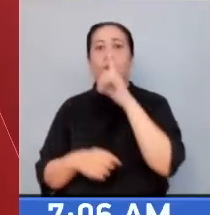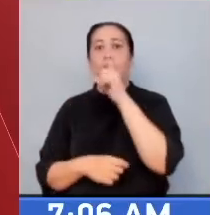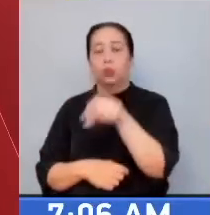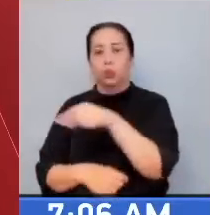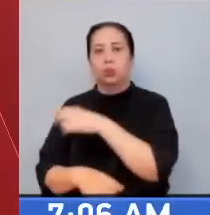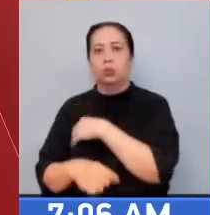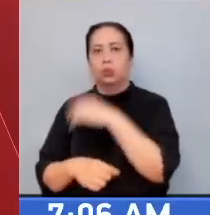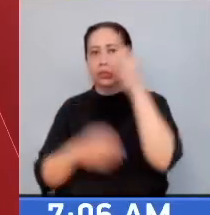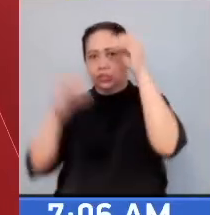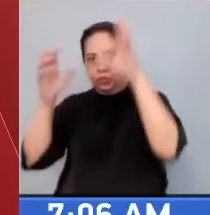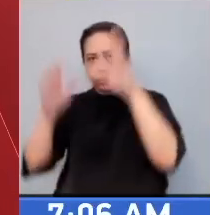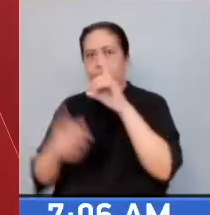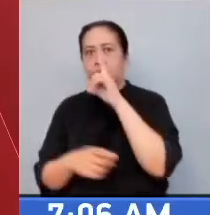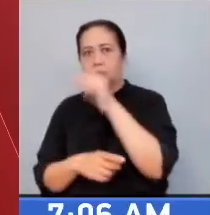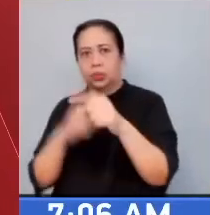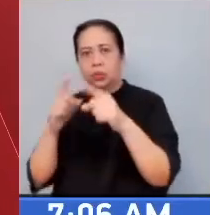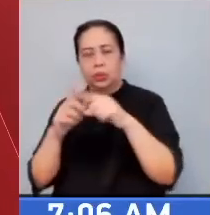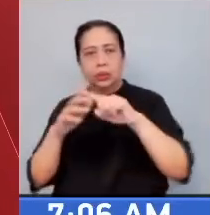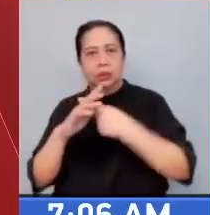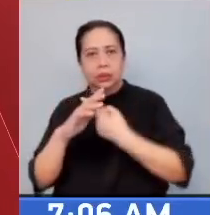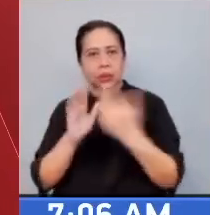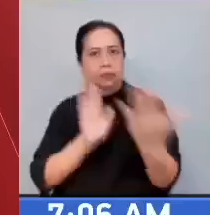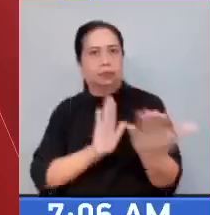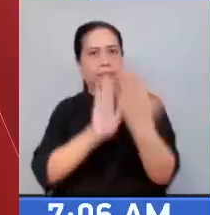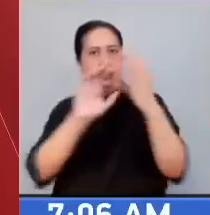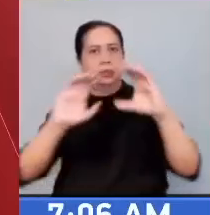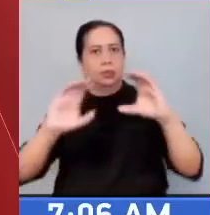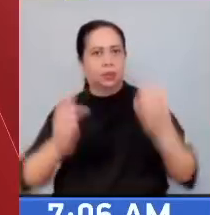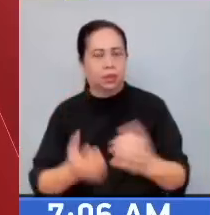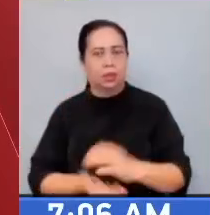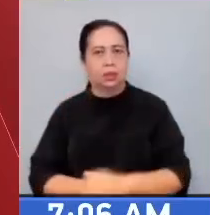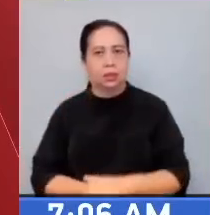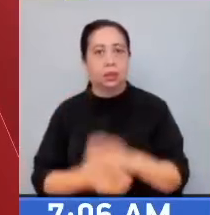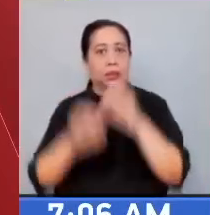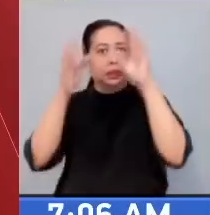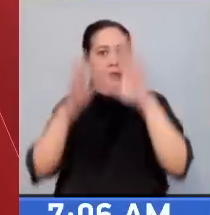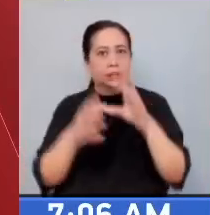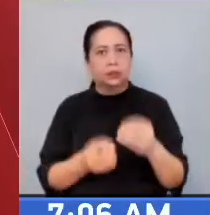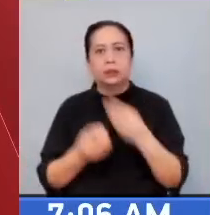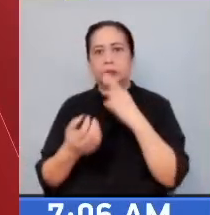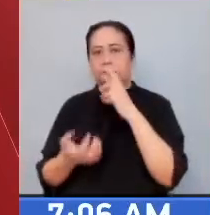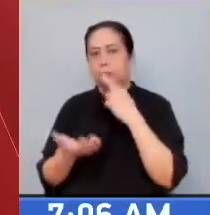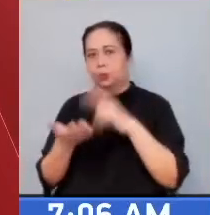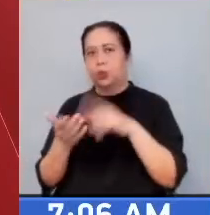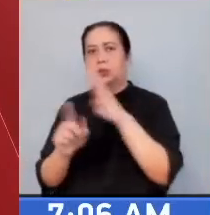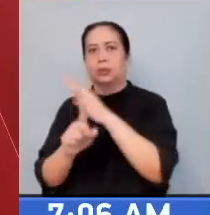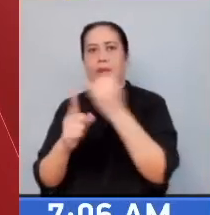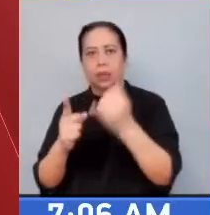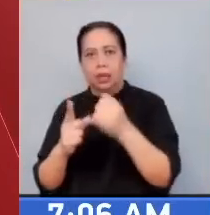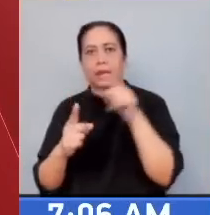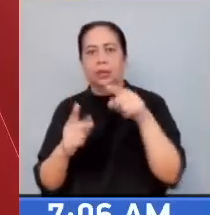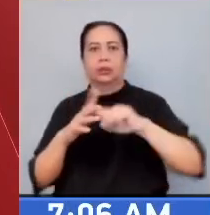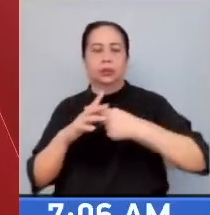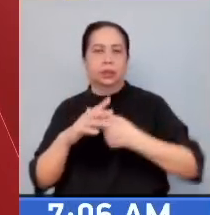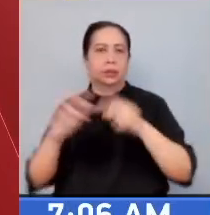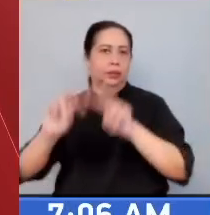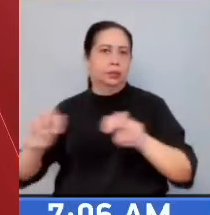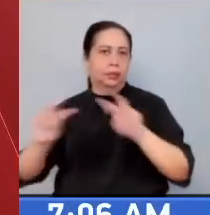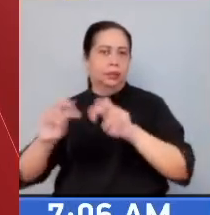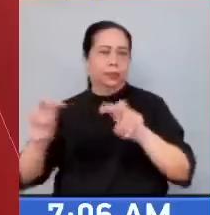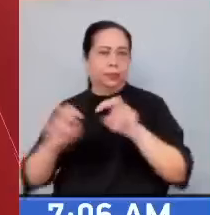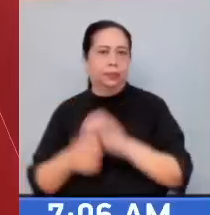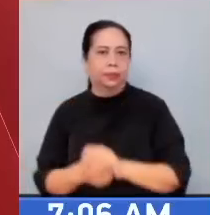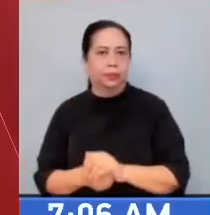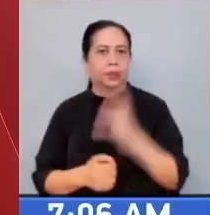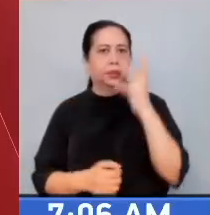na magsimula ng face-to-face classes. Ang guru raw ang nag-report sa barangay at doon sinimula ng investigasyon. 6 years old pa lang